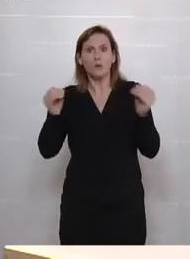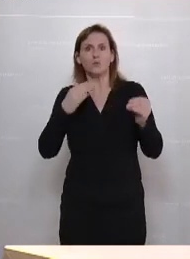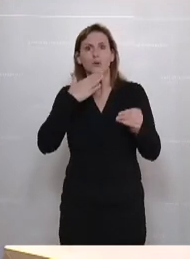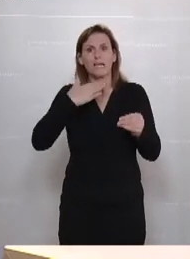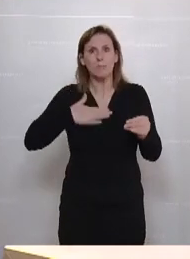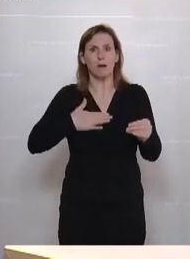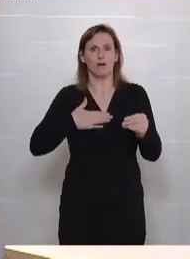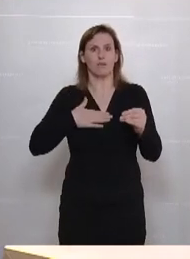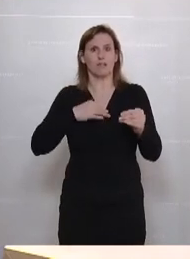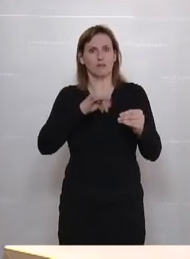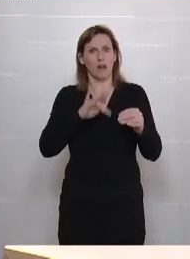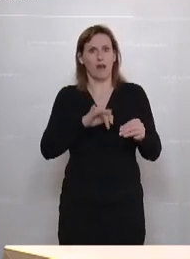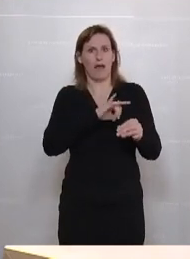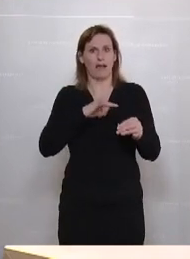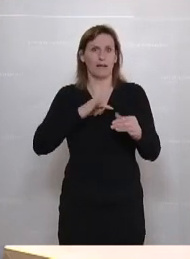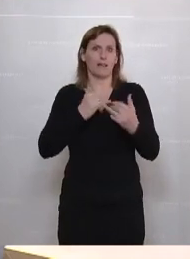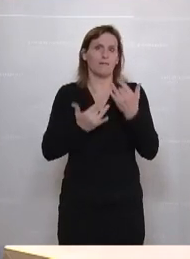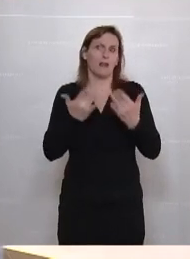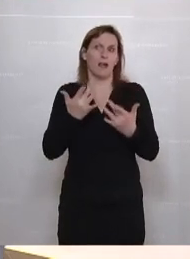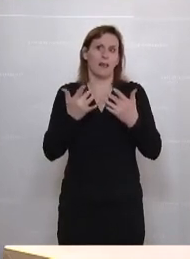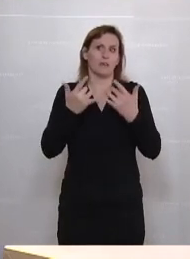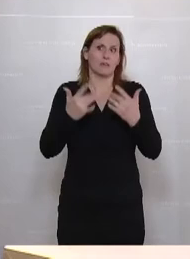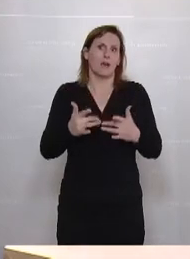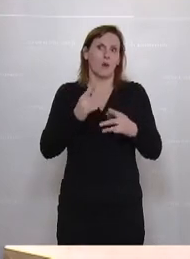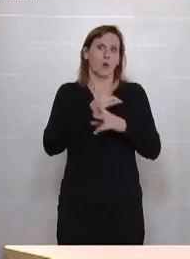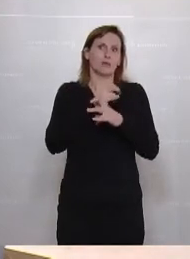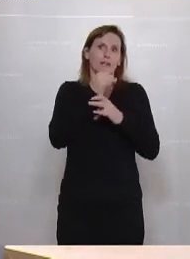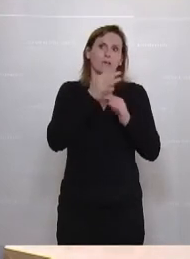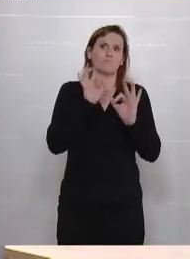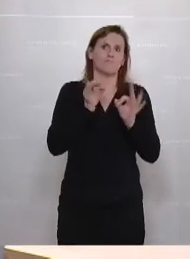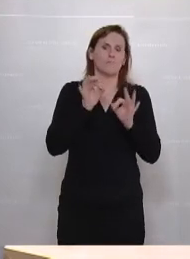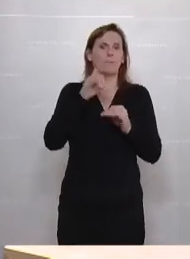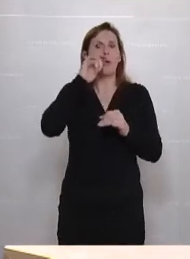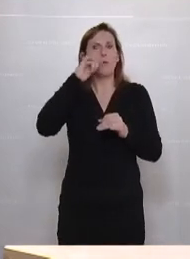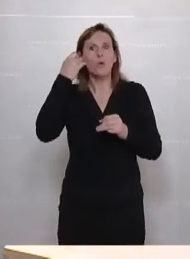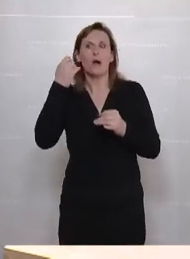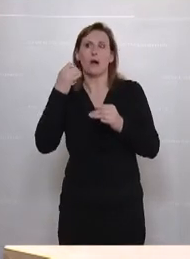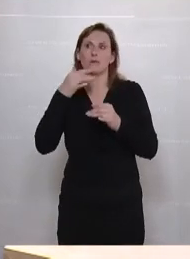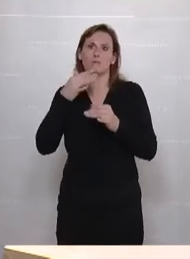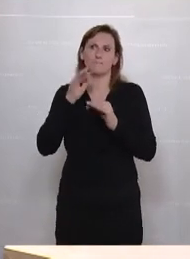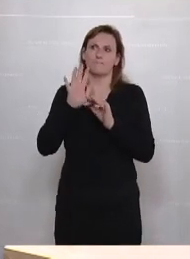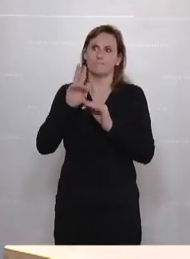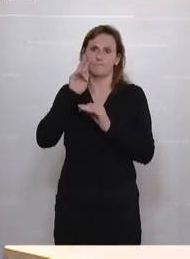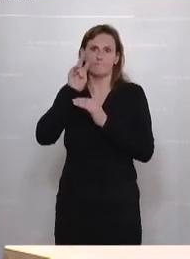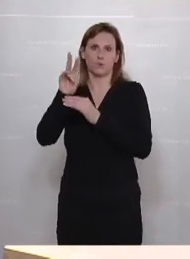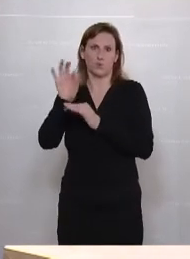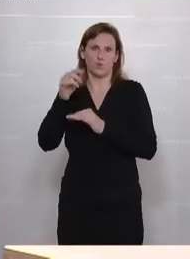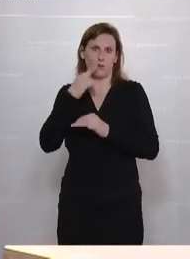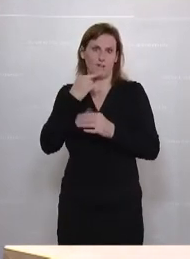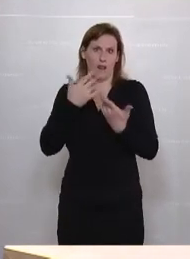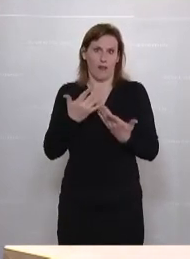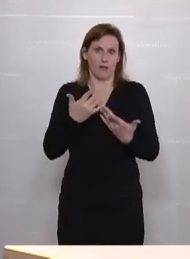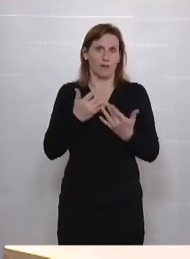die wir in Österreich haben, sondern solche, die die Ungarn zum Beispiel vormachen. Meine grundsätzliche Frage einmal zu Beginn, wie stehen